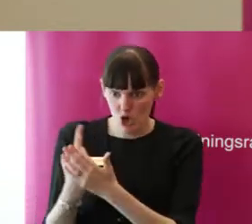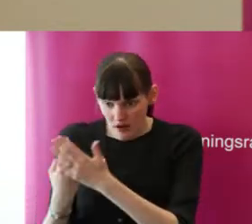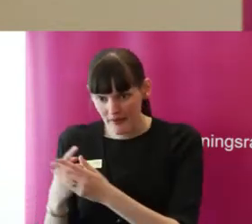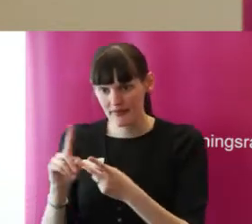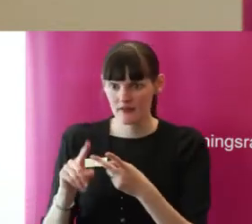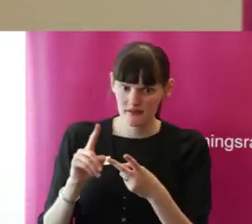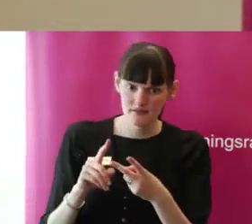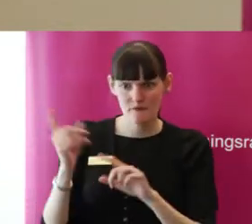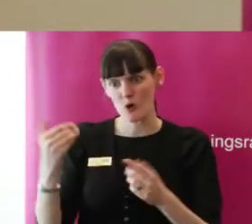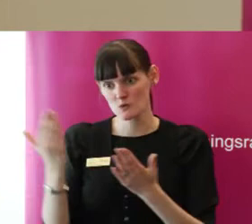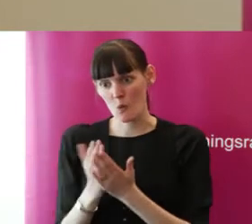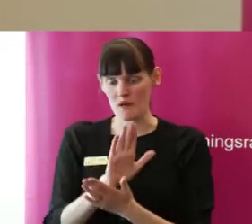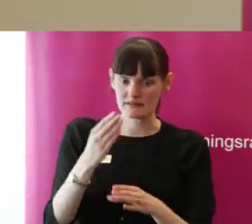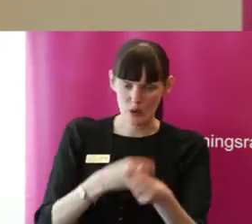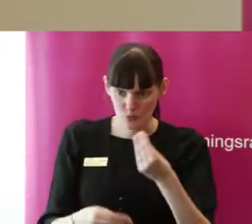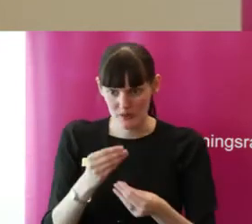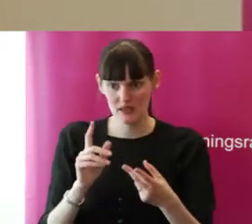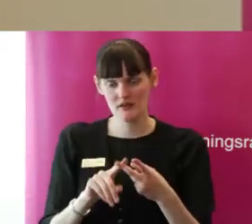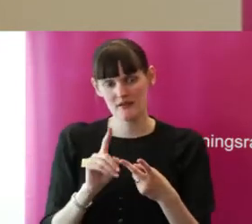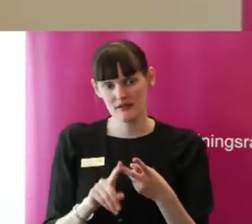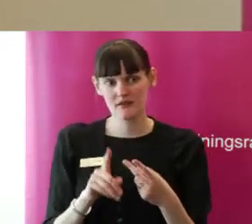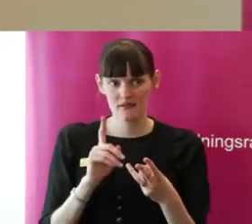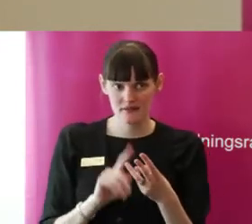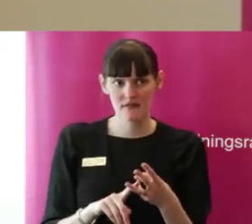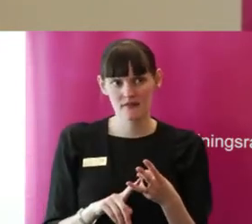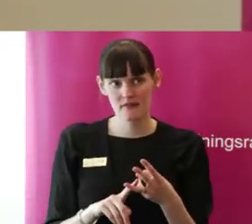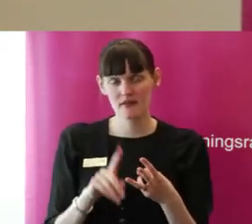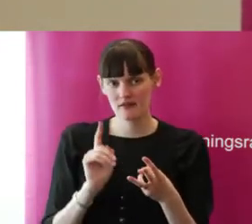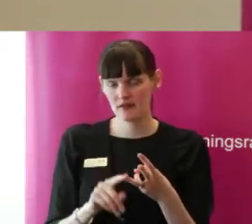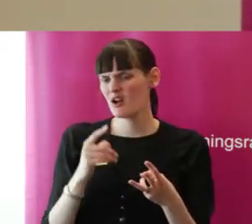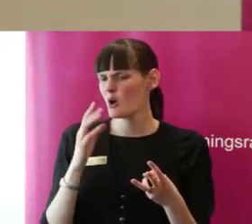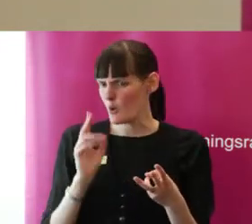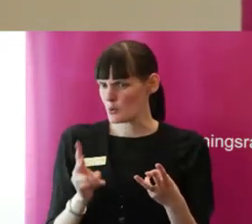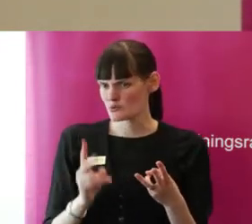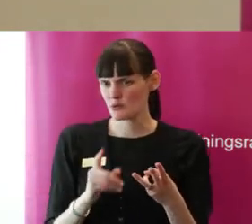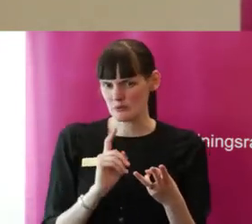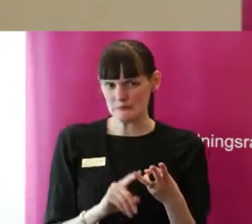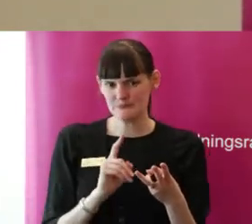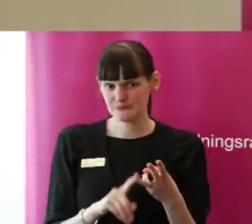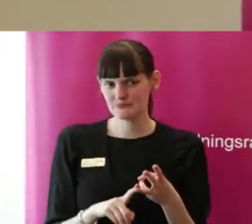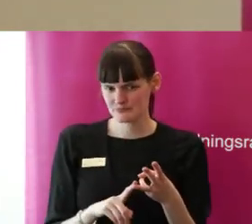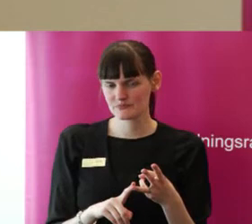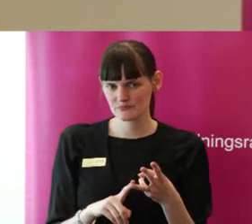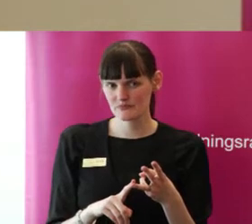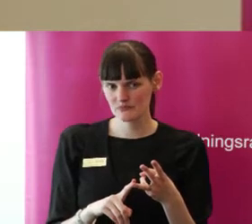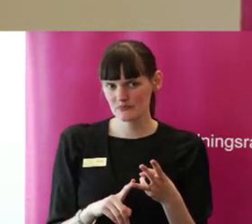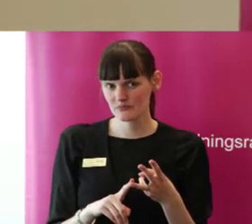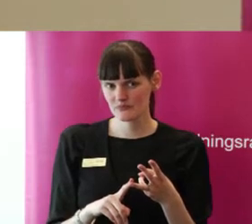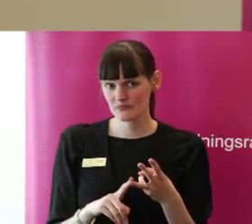ekonomi. Och för det tredje så är det ju just det